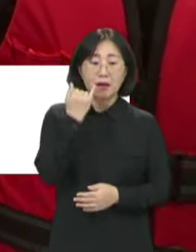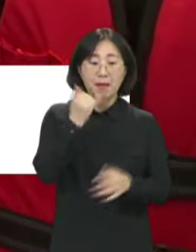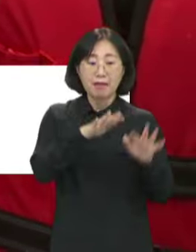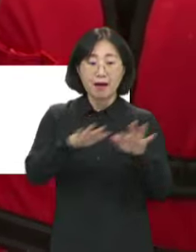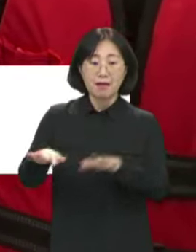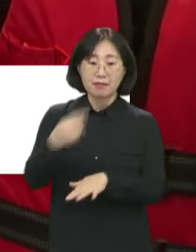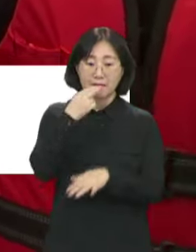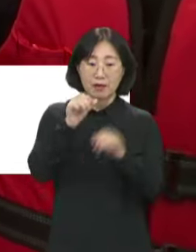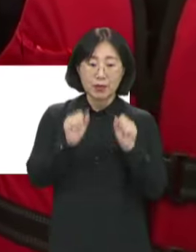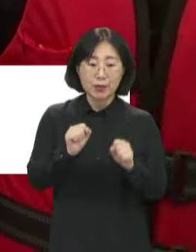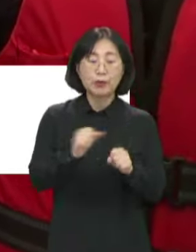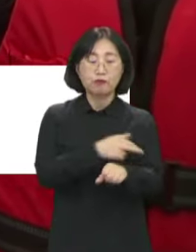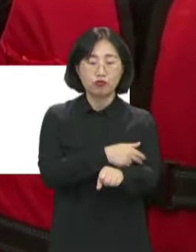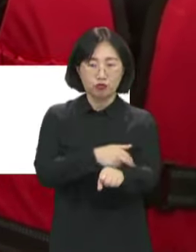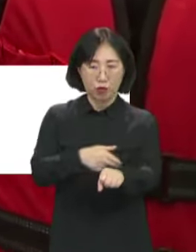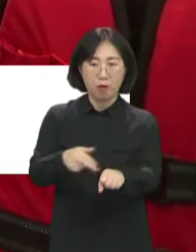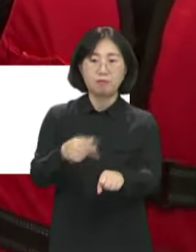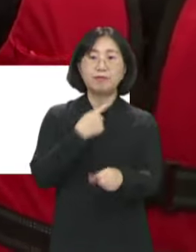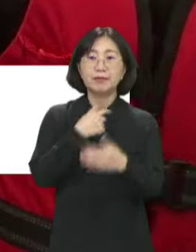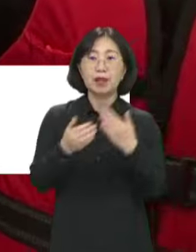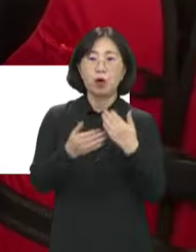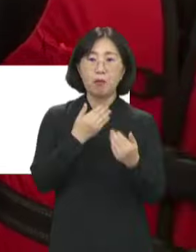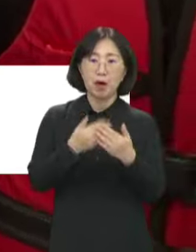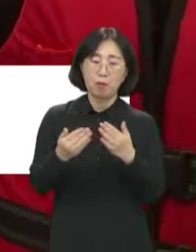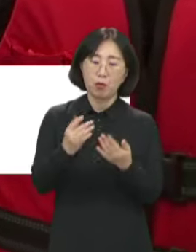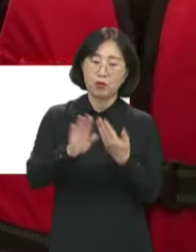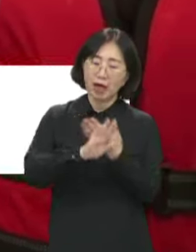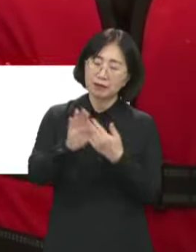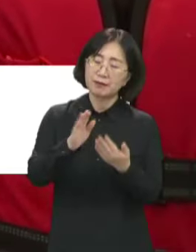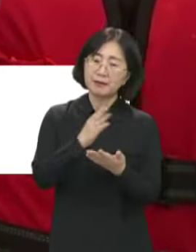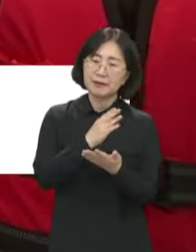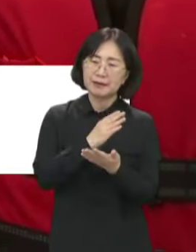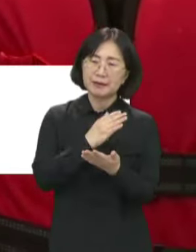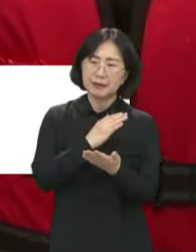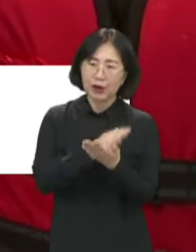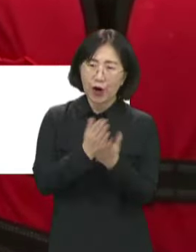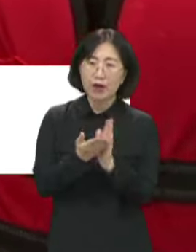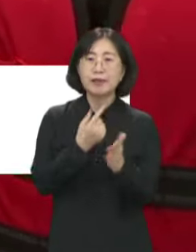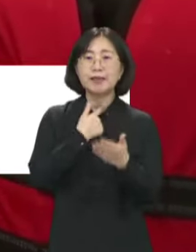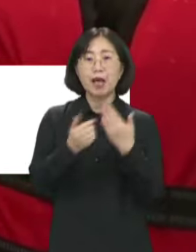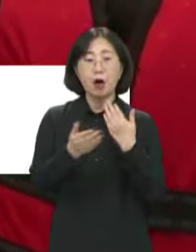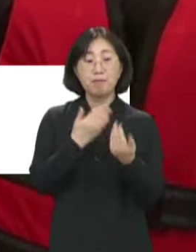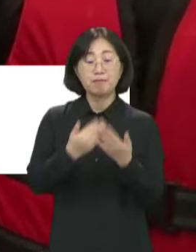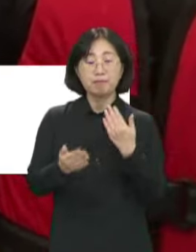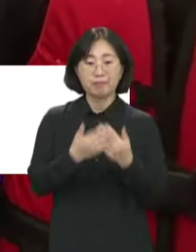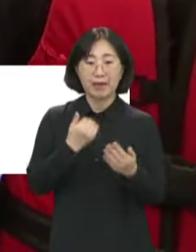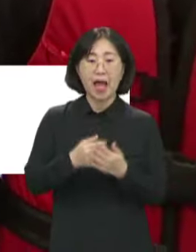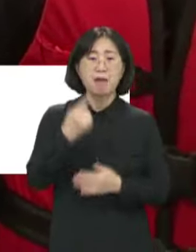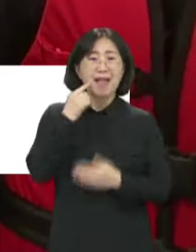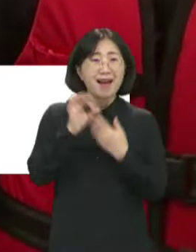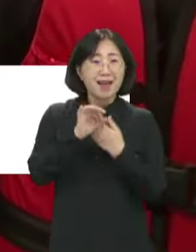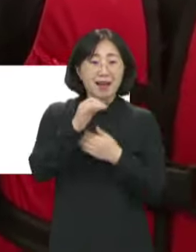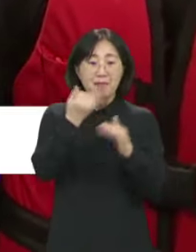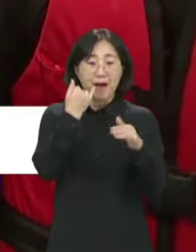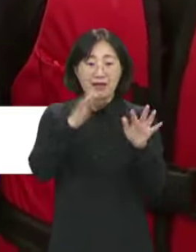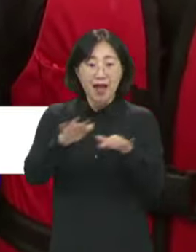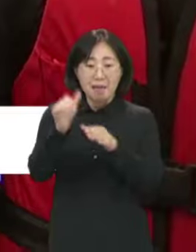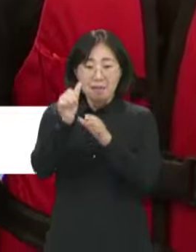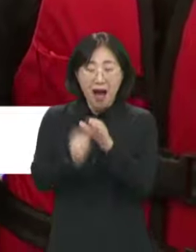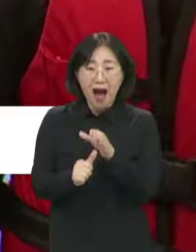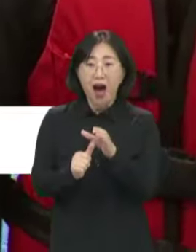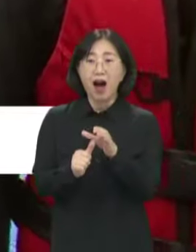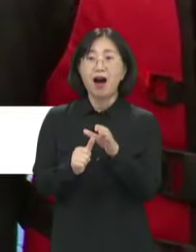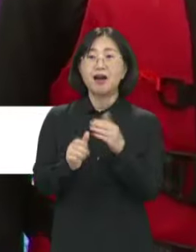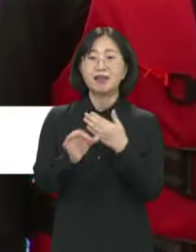해보고 입함도 해보고 다른 체험들도 해보고 그랬으니까 다음에 바다에 만약에 빠지게 되면은